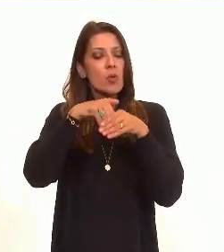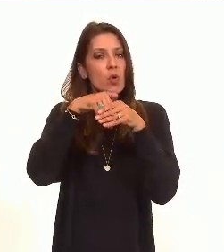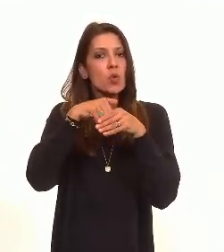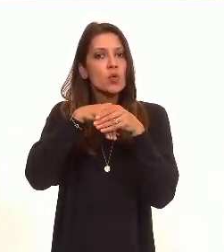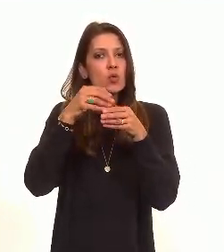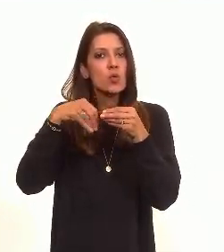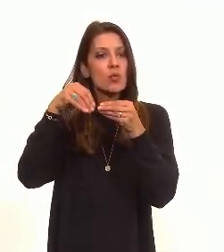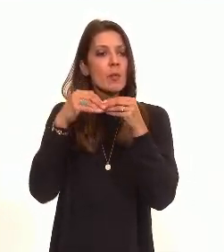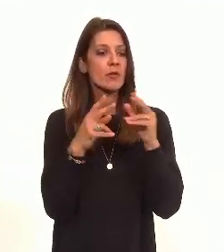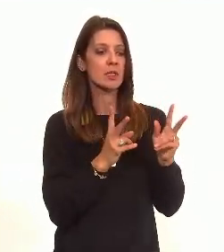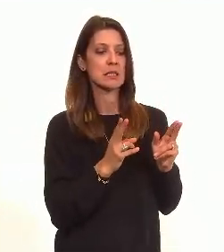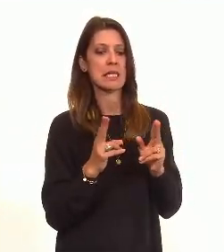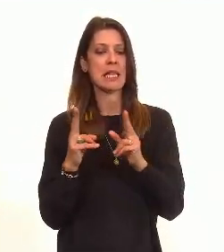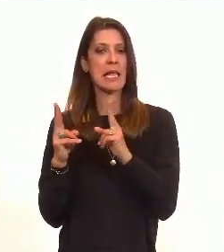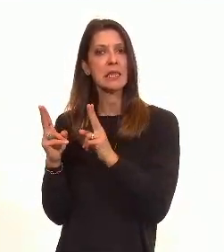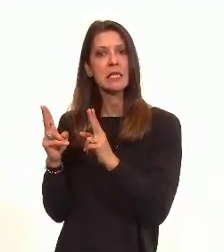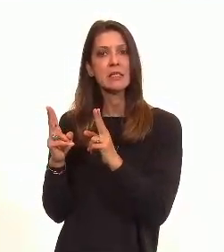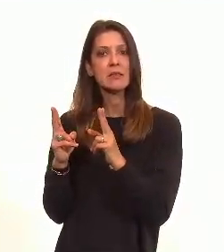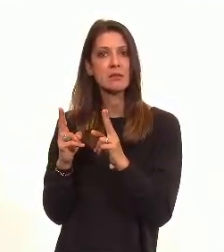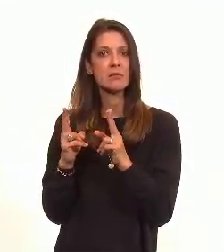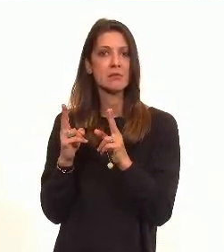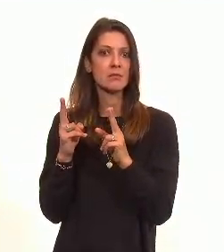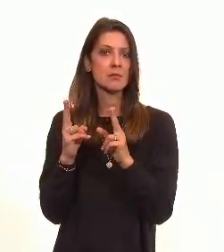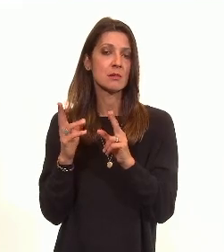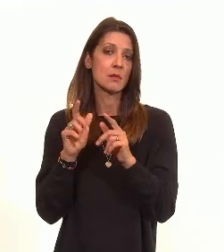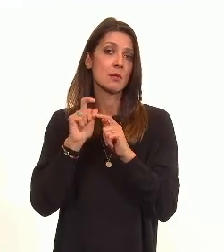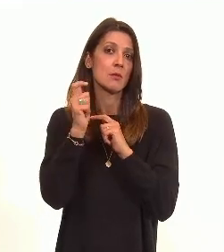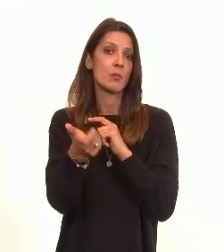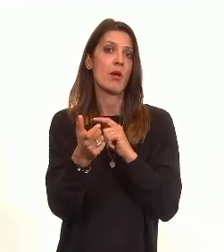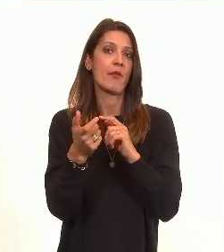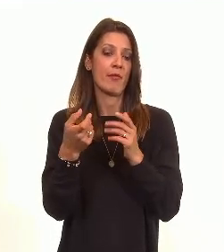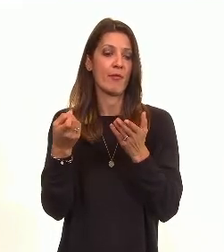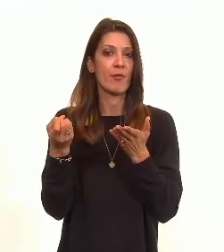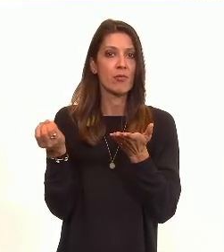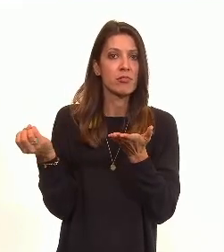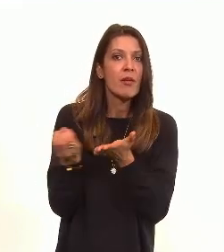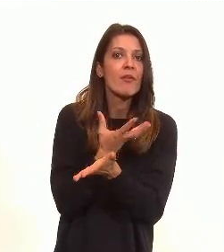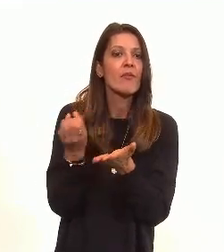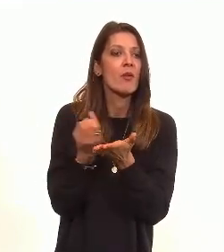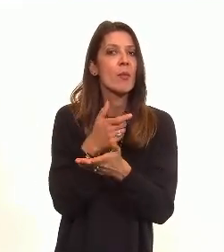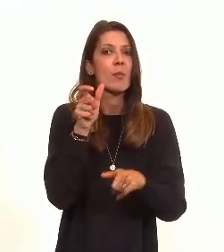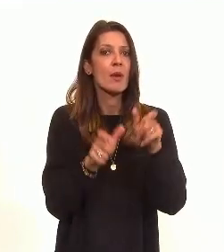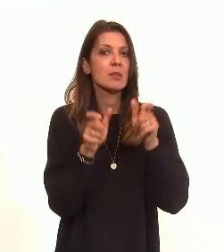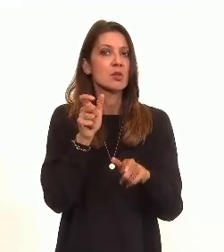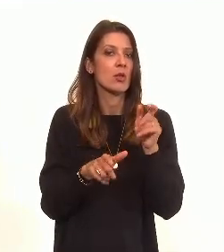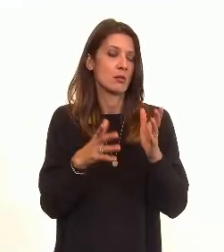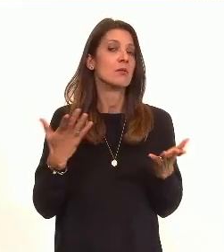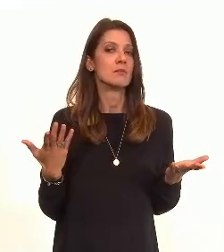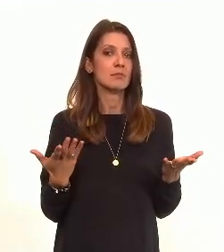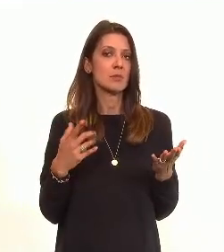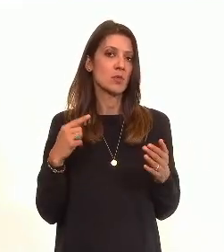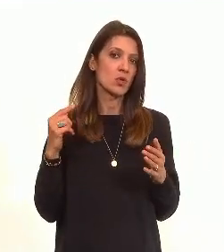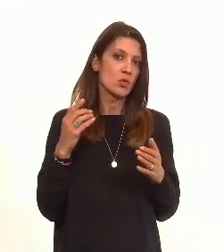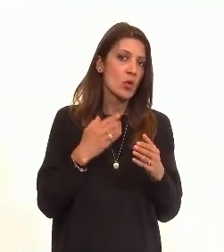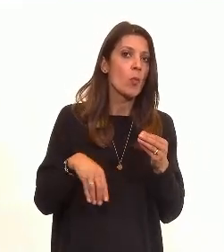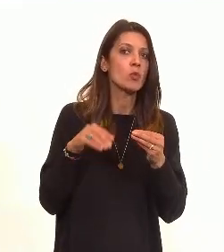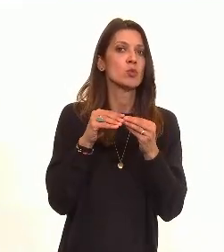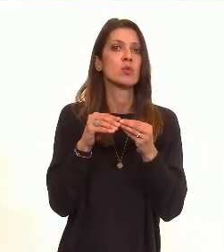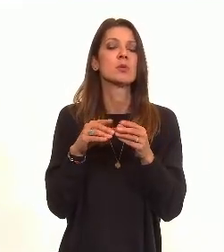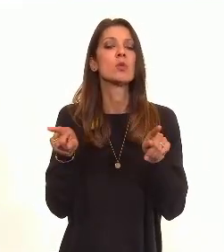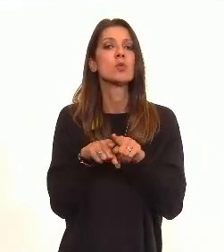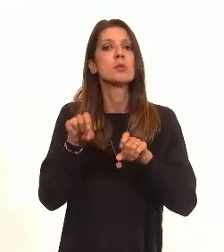plus accessible pour faire jouer les personnes sur les sujets qui les intéressent. Donc, on a décidé ensemble la structuration du jeu,